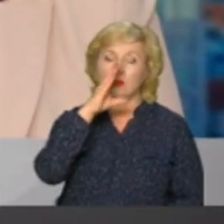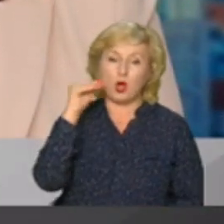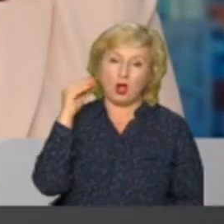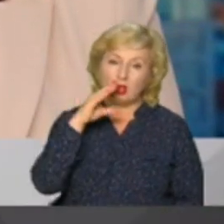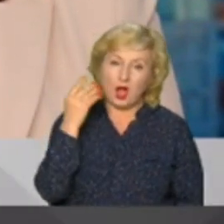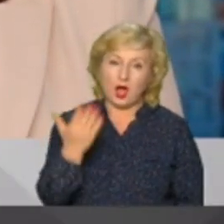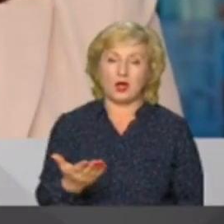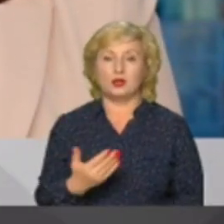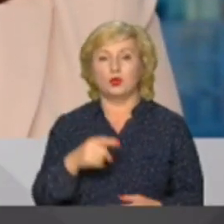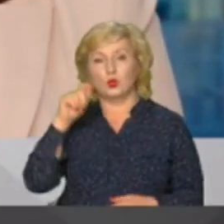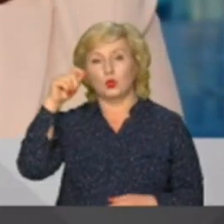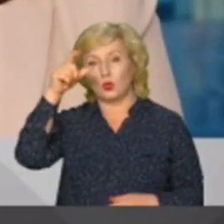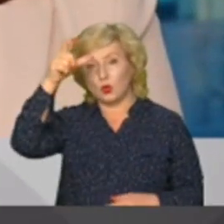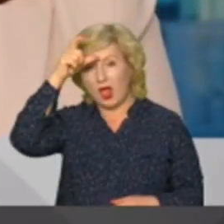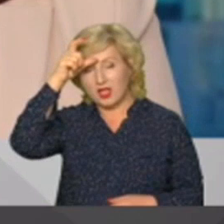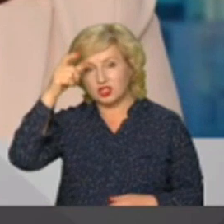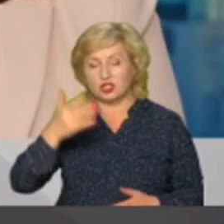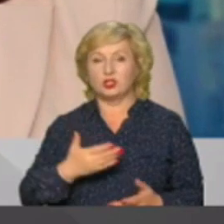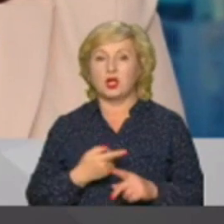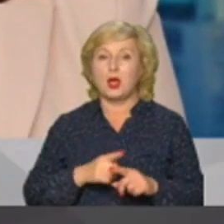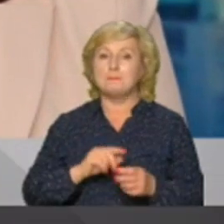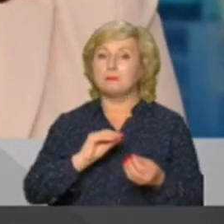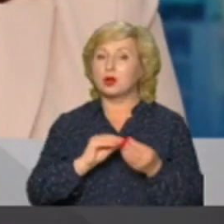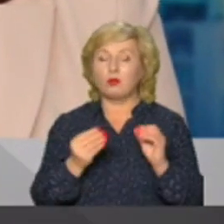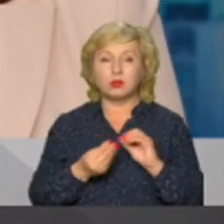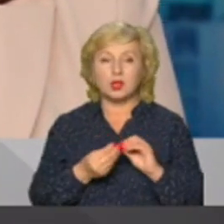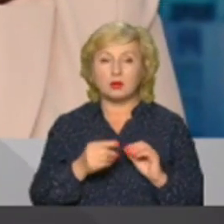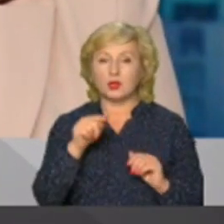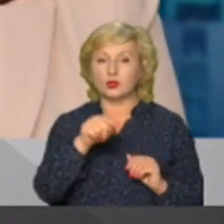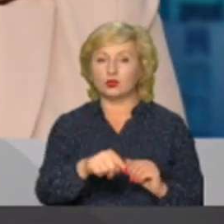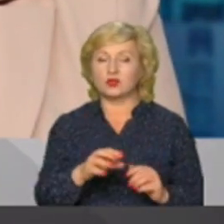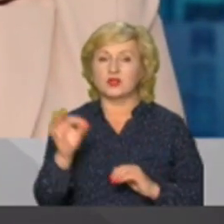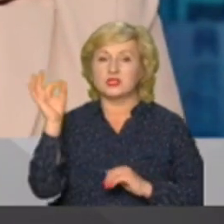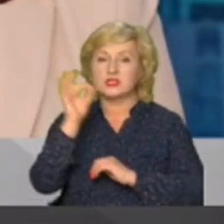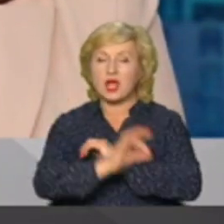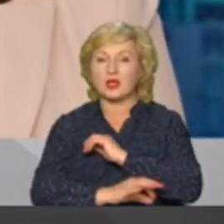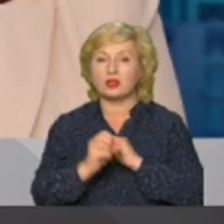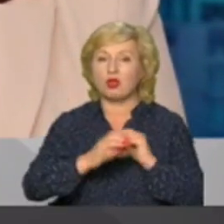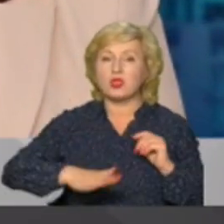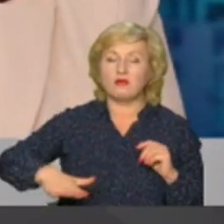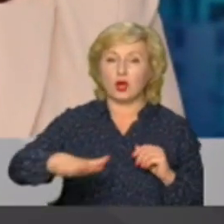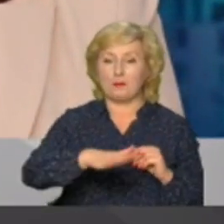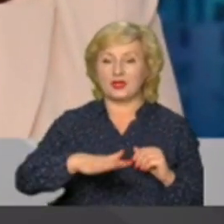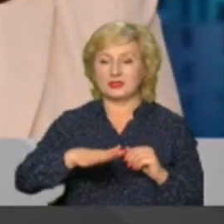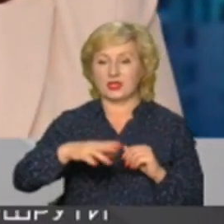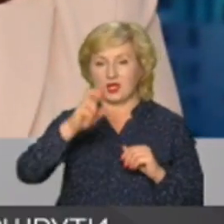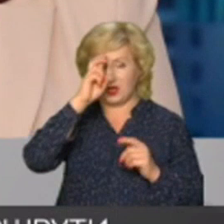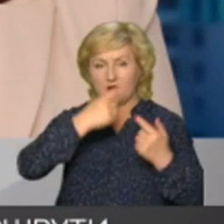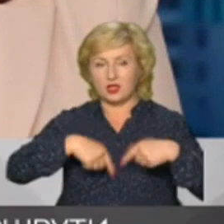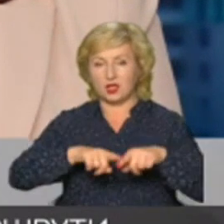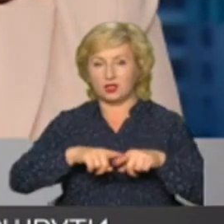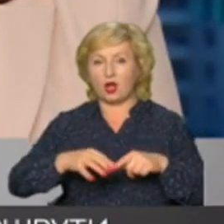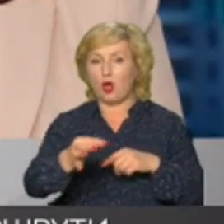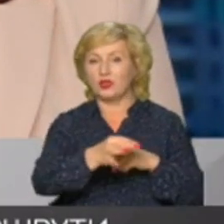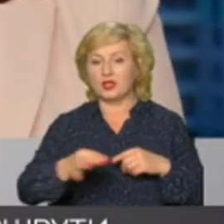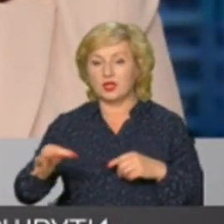там Туреччини. Але проблема, скоріше, тут в західноєвропейських країнах, континентальних країнах, такі